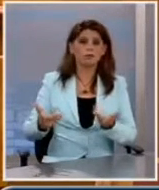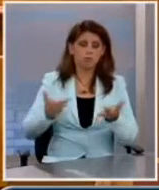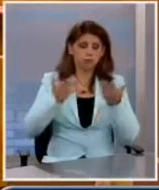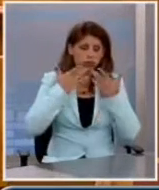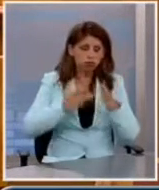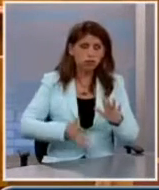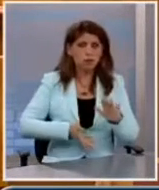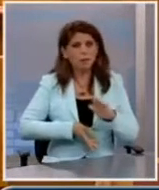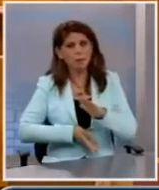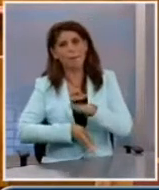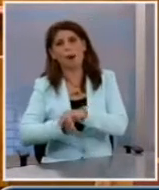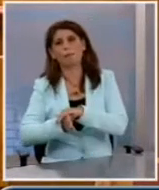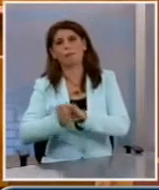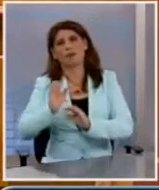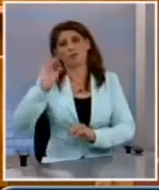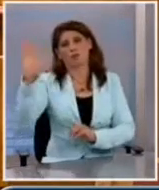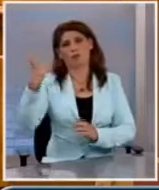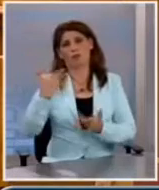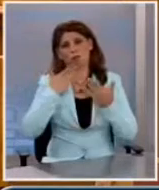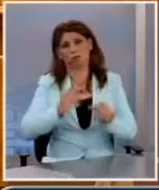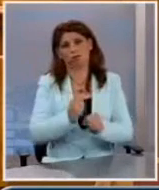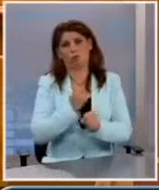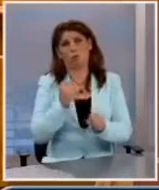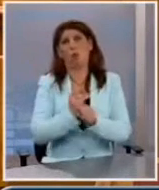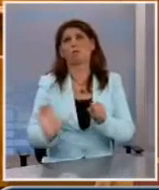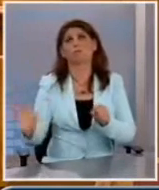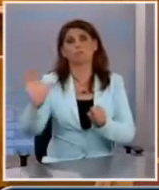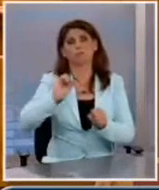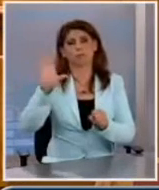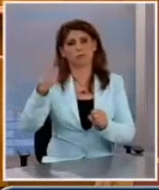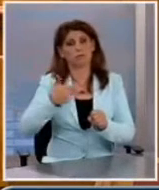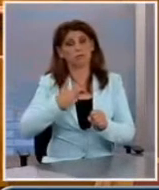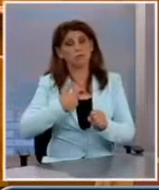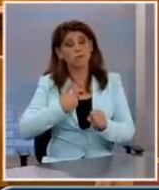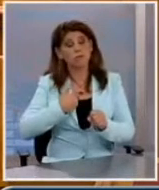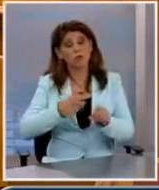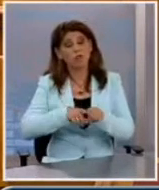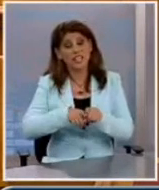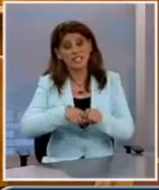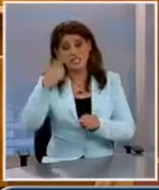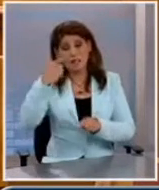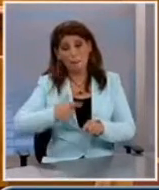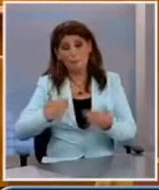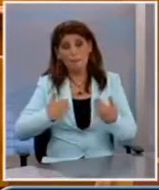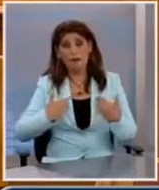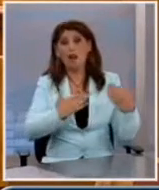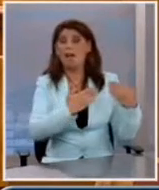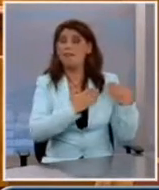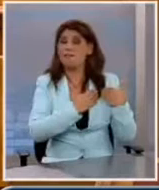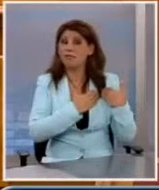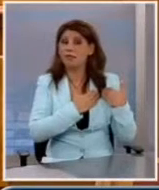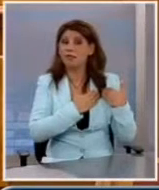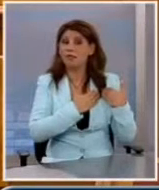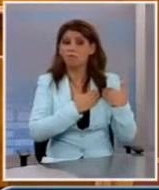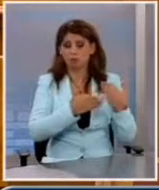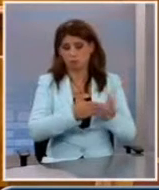και βρίσκονται στο εξωτερικό. Εγώ, σε ό,τι με αφορά, στην ευθύνη που μπορώ να έχω στον χρόνο